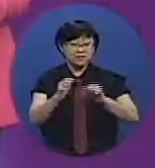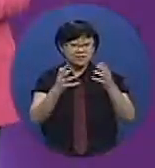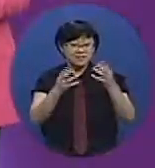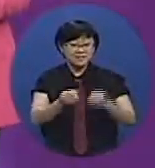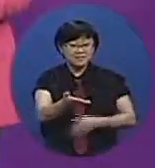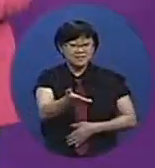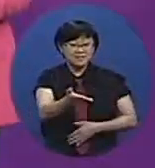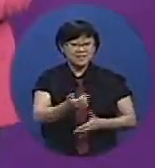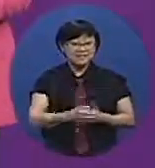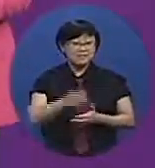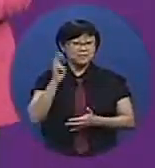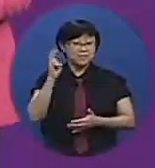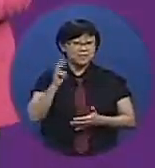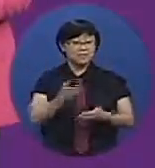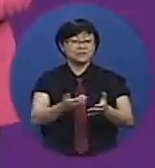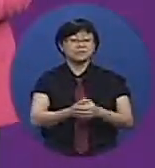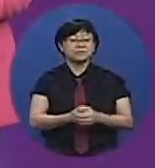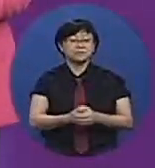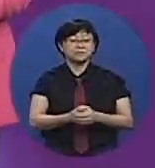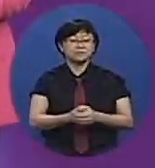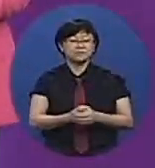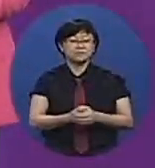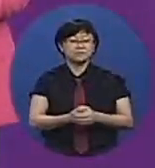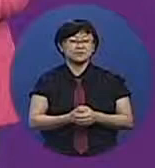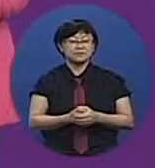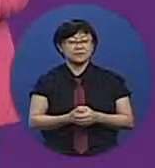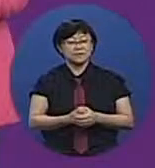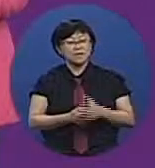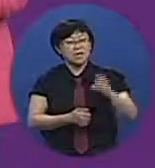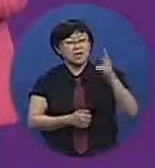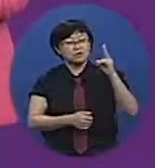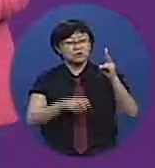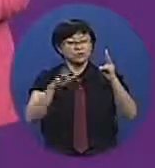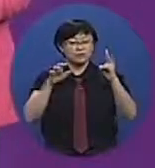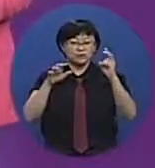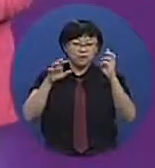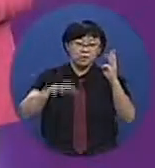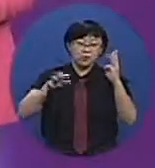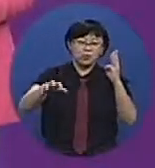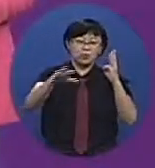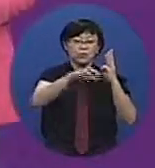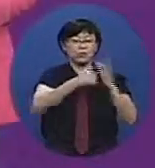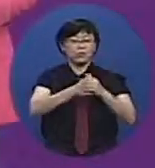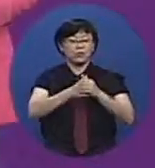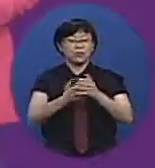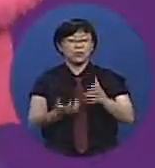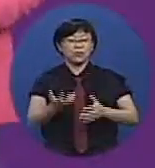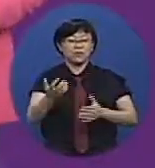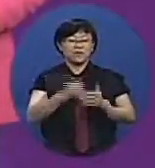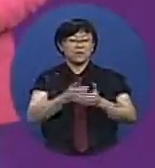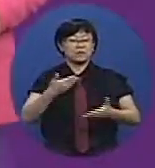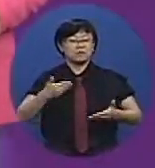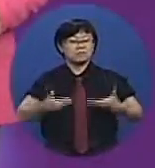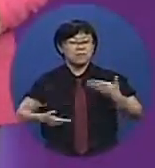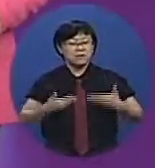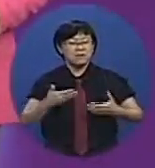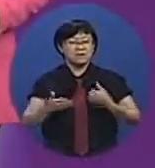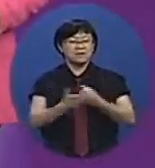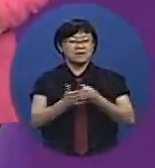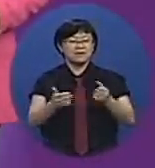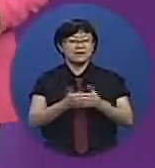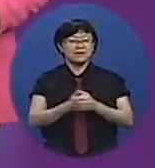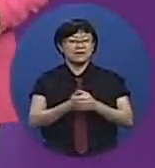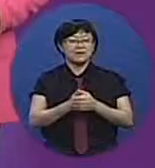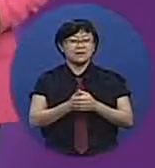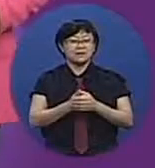많이 하시겠네요? 예, 한 20년 다닌데요. 네. 네. 넌체 바빠가지고 제가